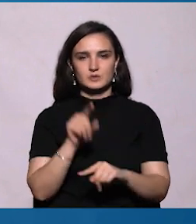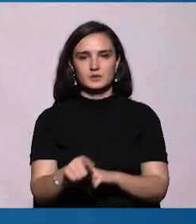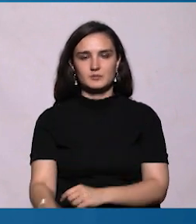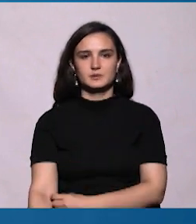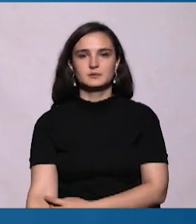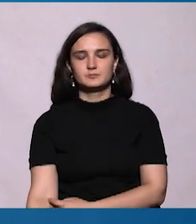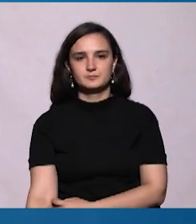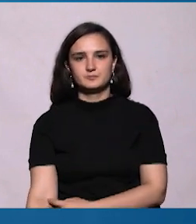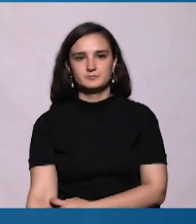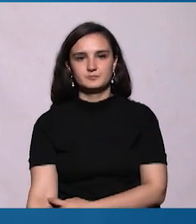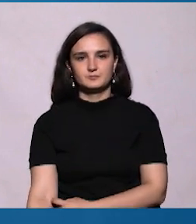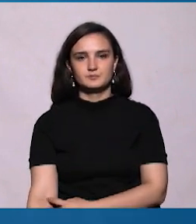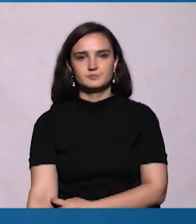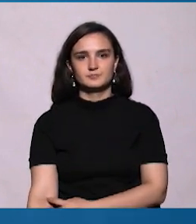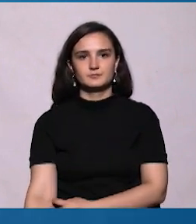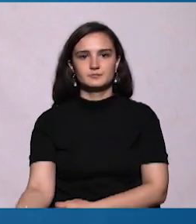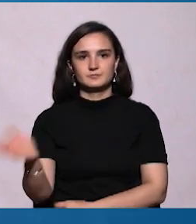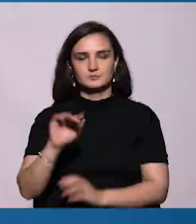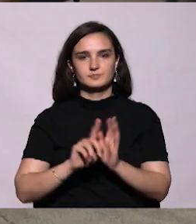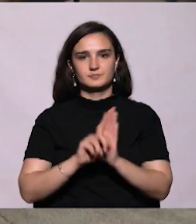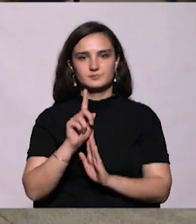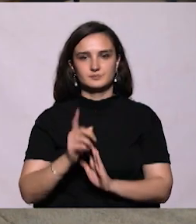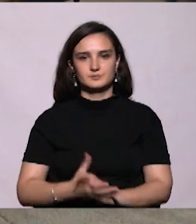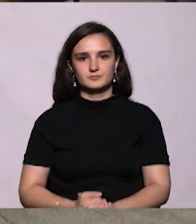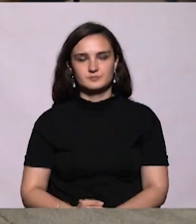დავალებას. Let's get started. Let's begin.